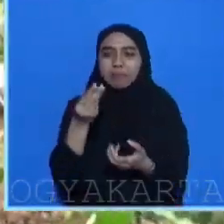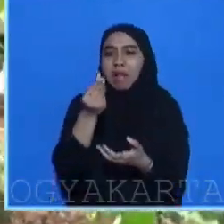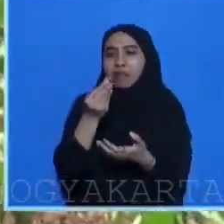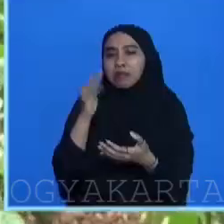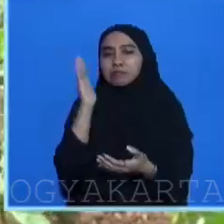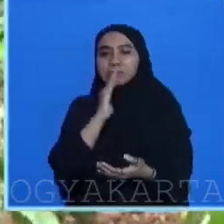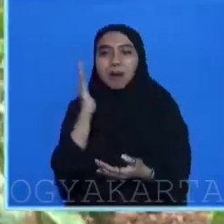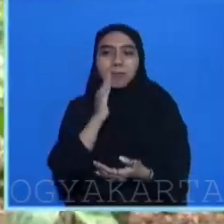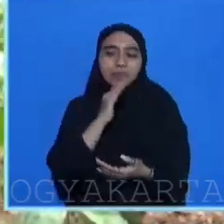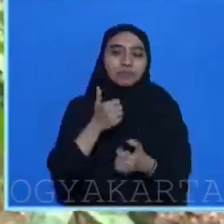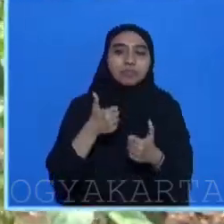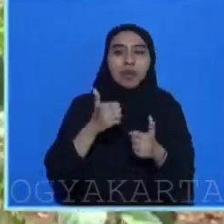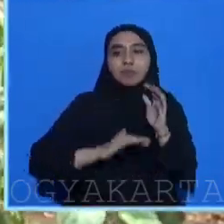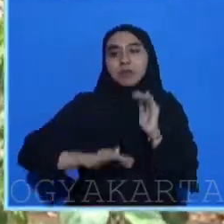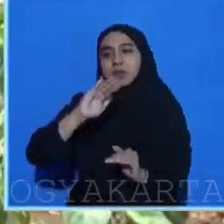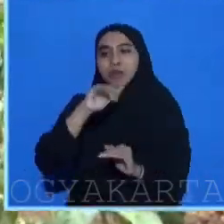bersahabat sehingga keuntungan akan diperoleh